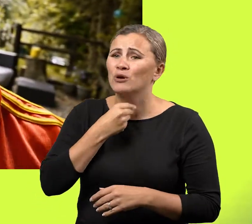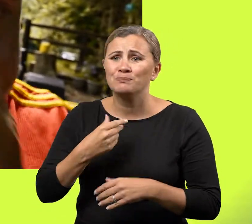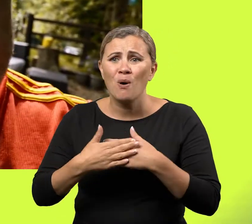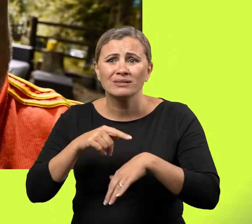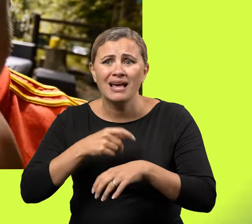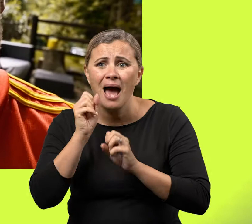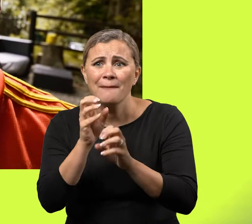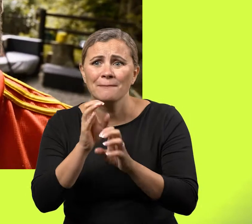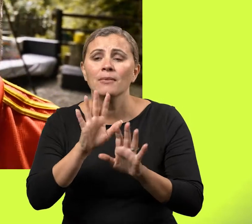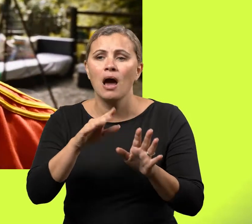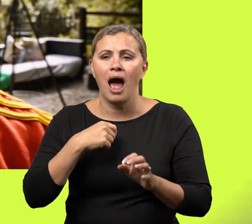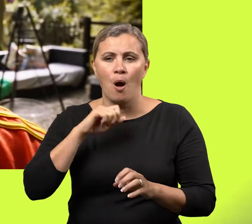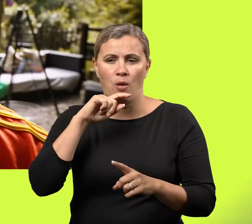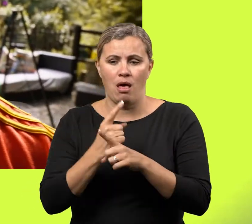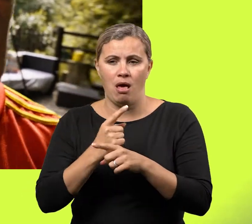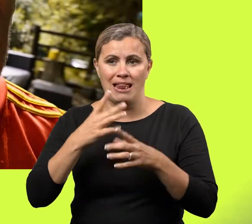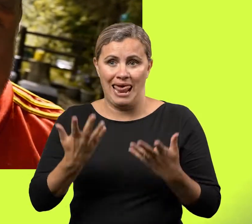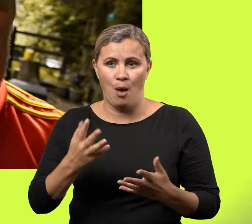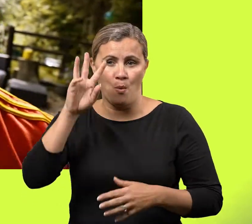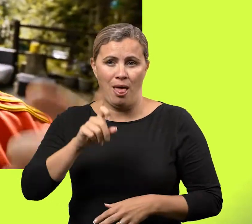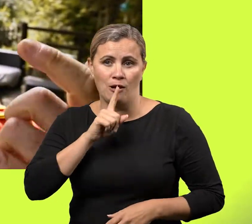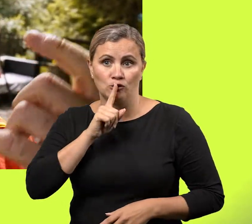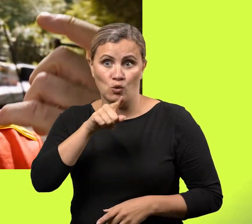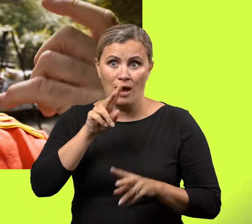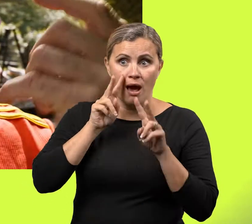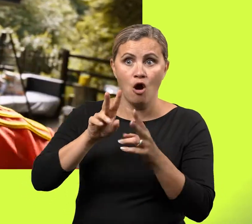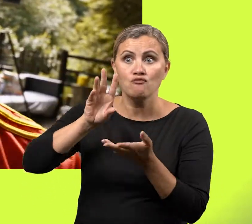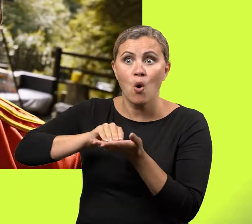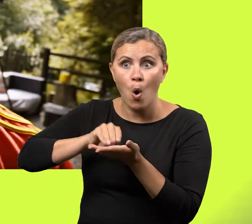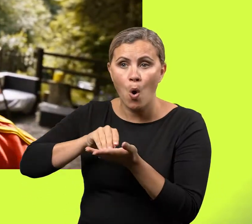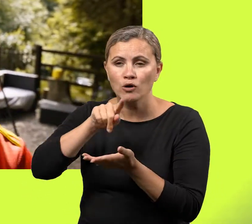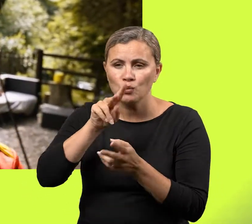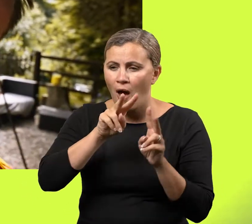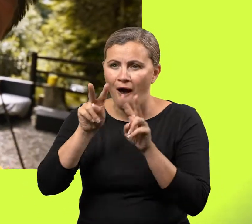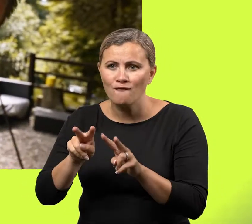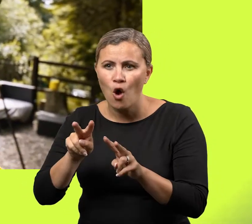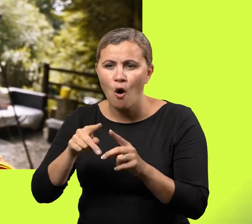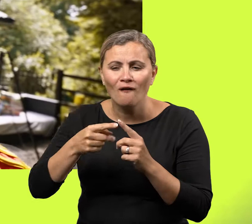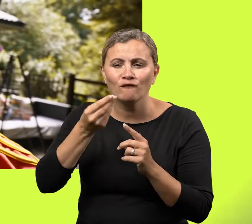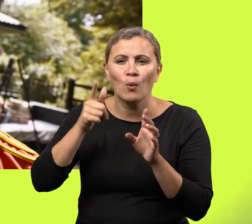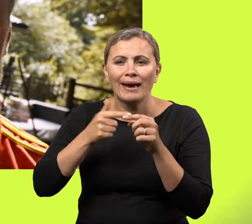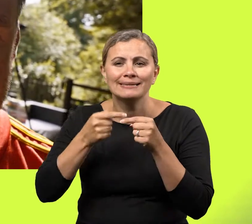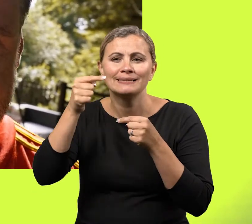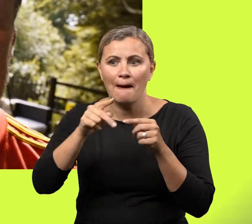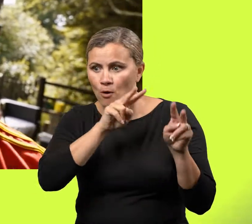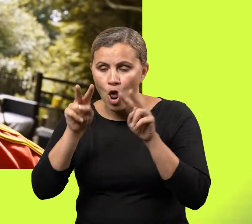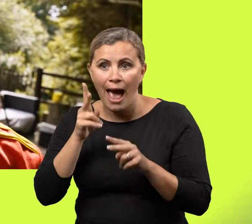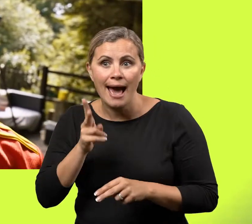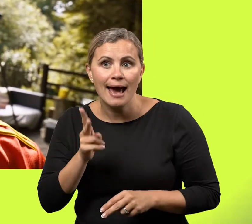time. Listen, I'm going to say this in Welsh, all right? So if you can, record this message and then come back to it in a few years, okay?